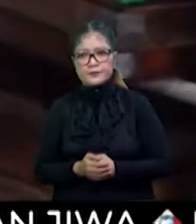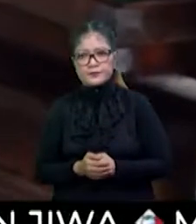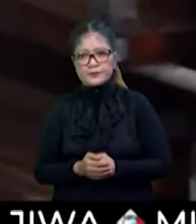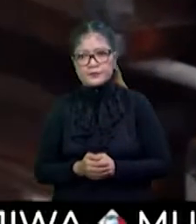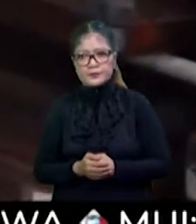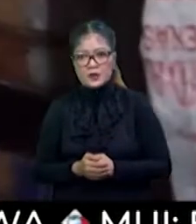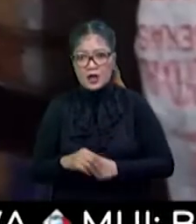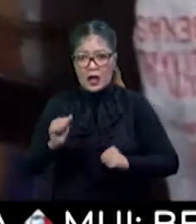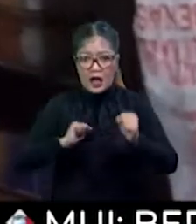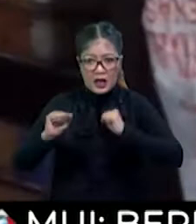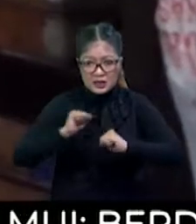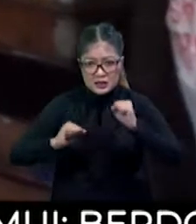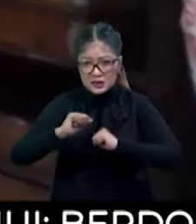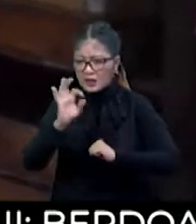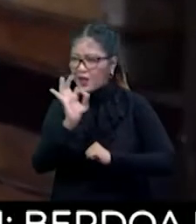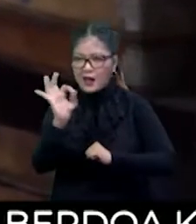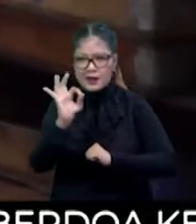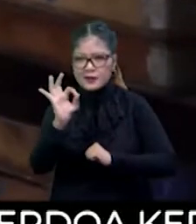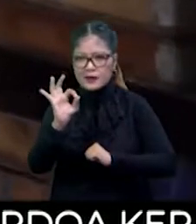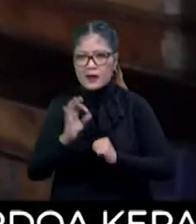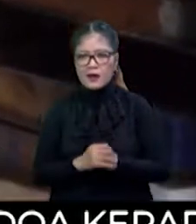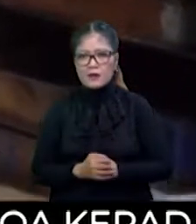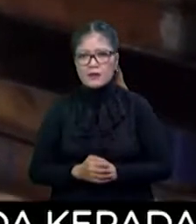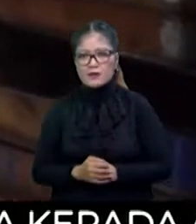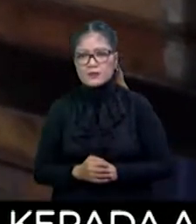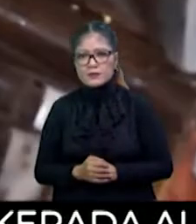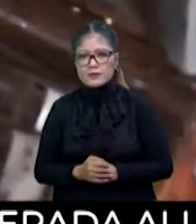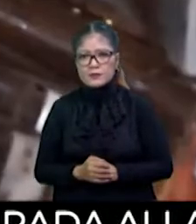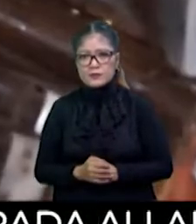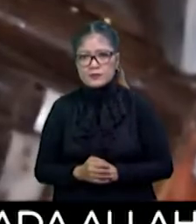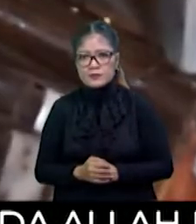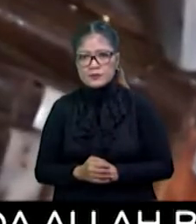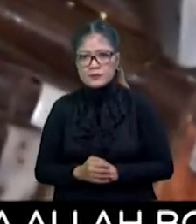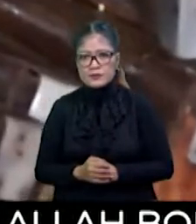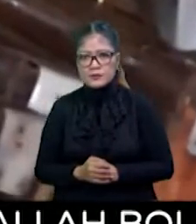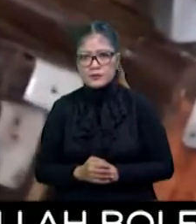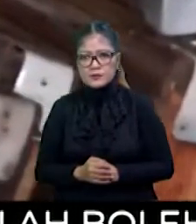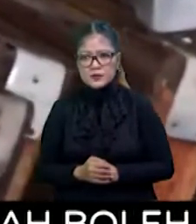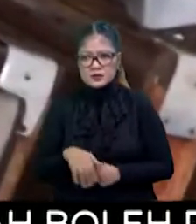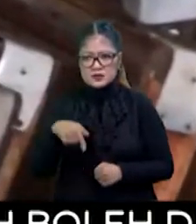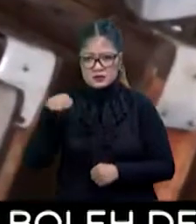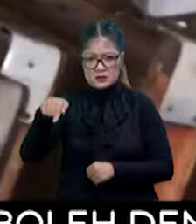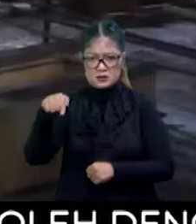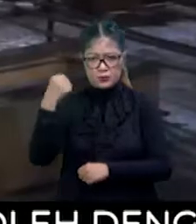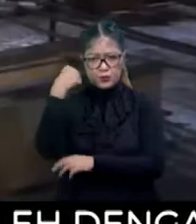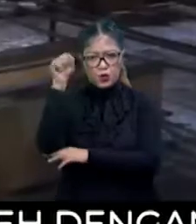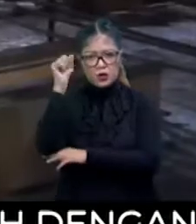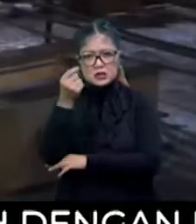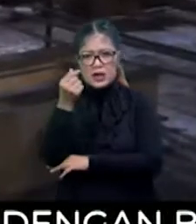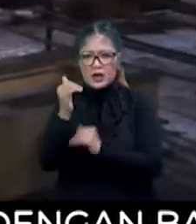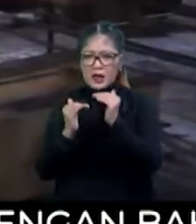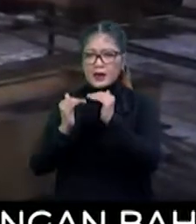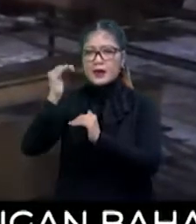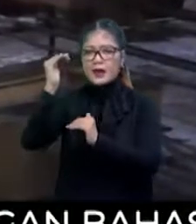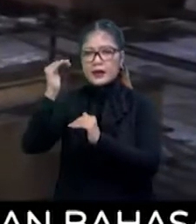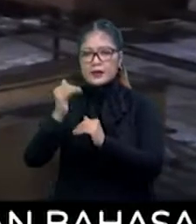mulai dari pembuatan, pencetakan hingga pengemasan tahu di lokasi. Sebagai bentuk protes kenaikan harga kedelai, 150 perajin tahu